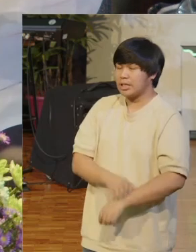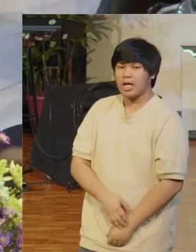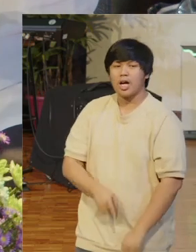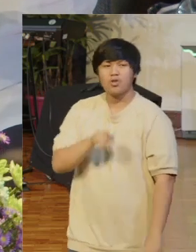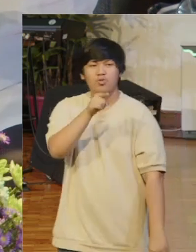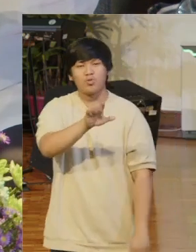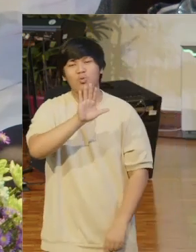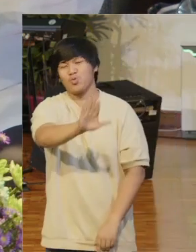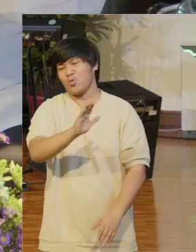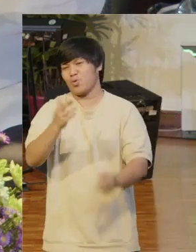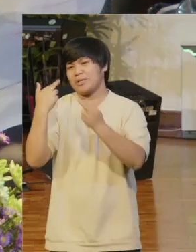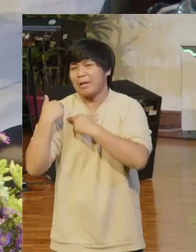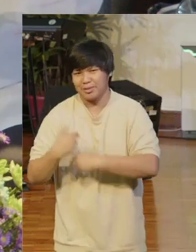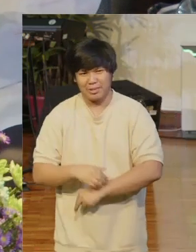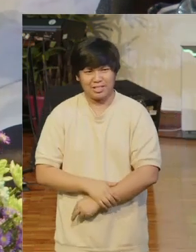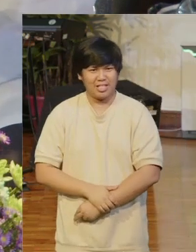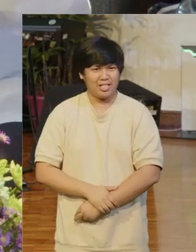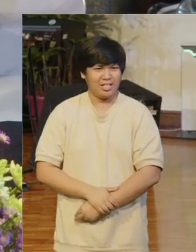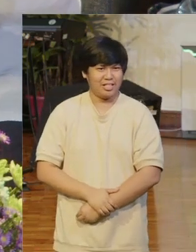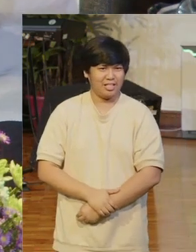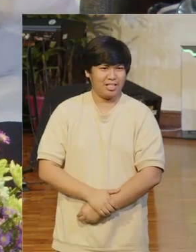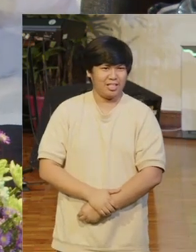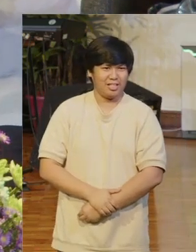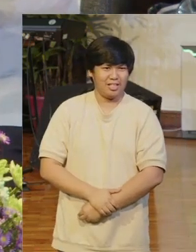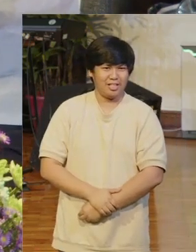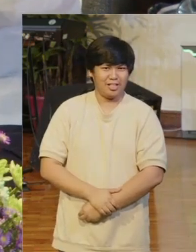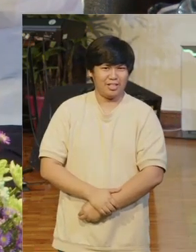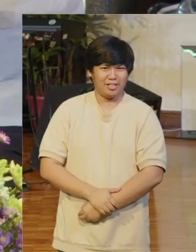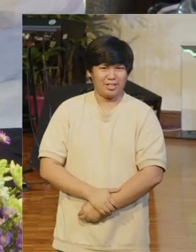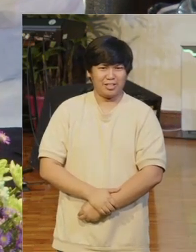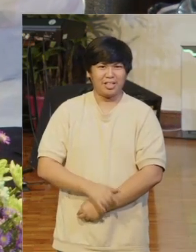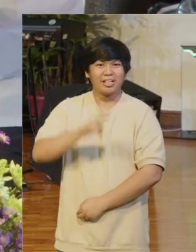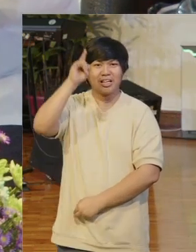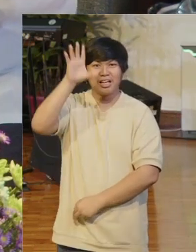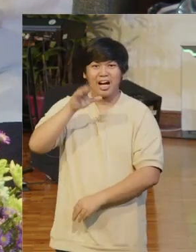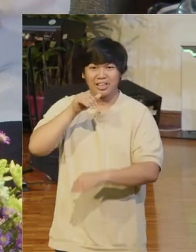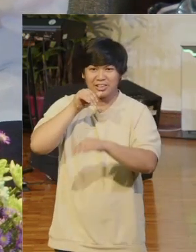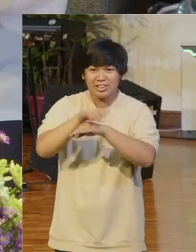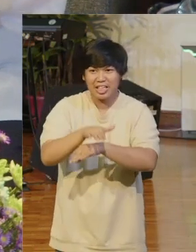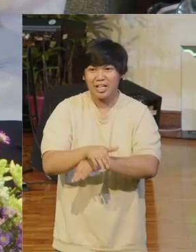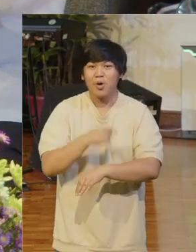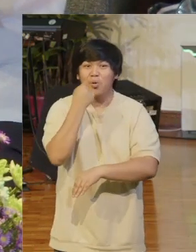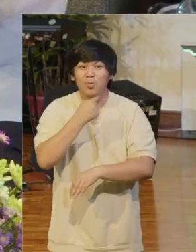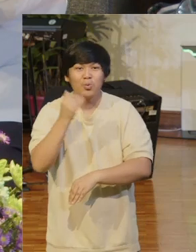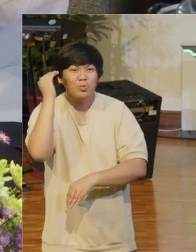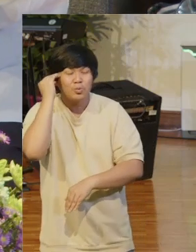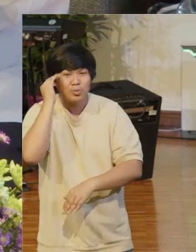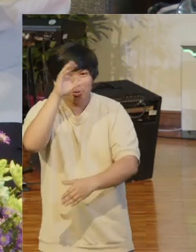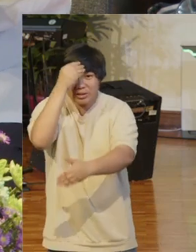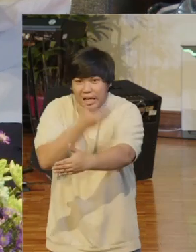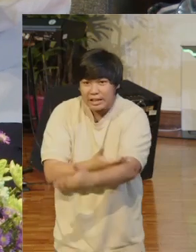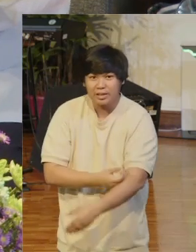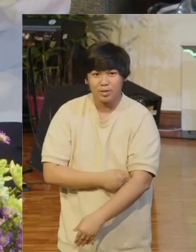na ako maging kaaway. Ay, sino ipadadala nyo, Panginoon? Sino ba nakakakilala sa Kanya?